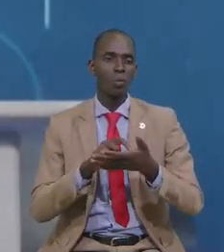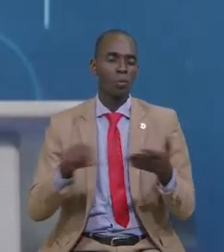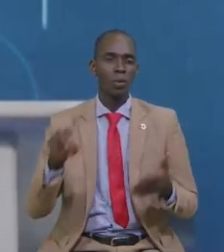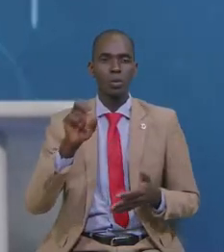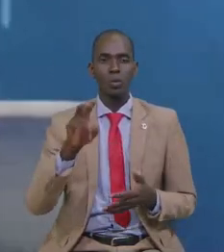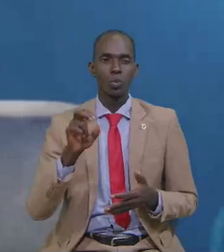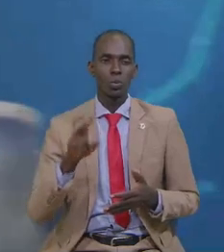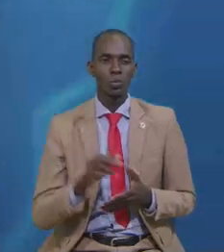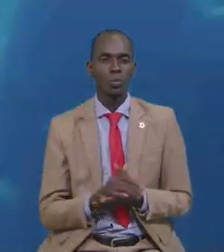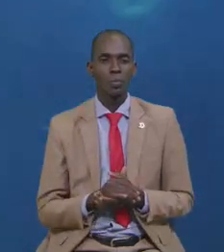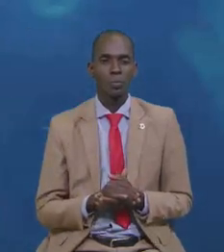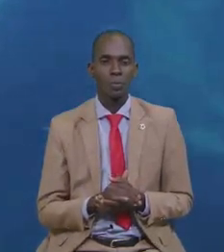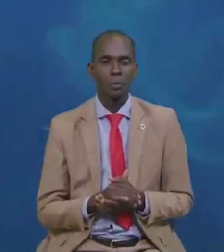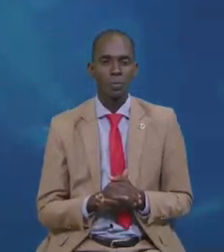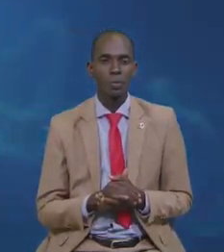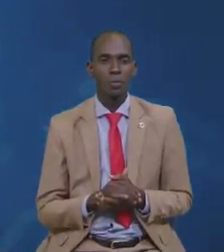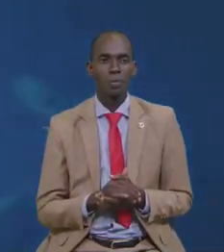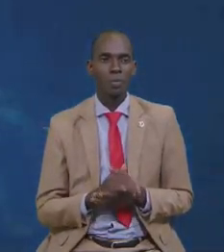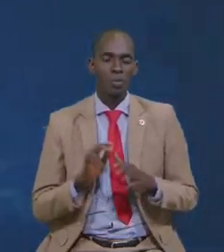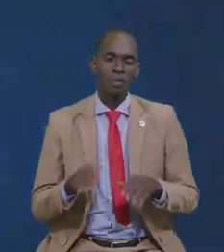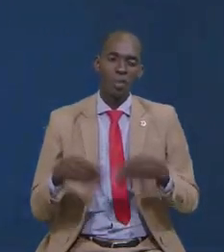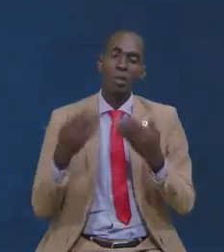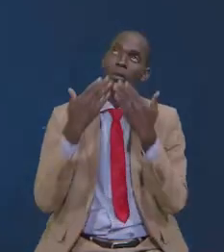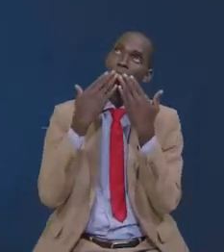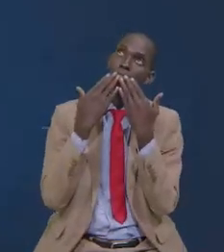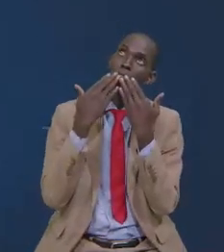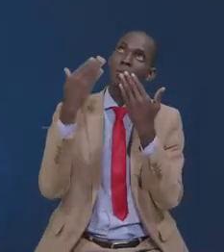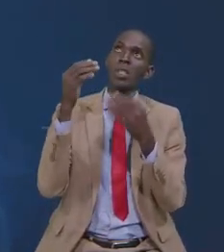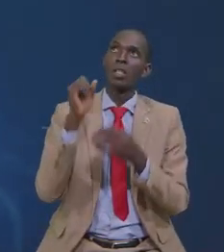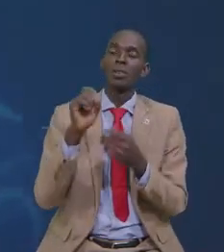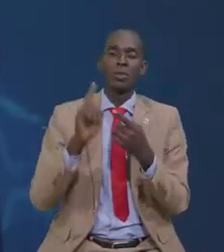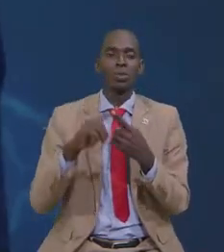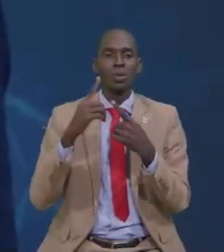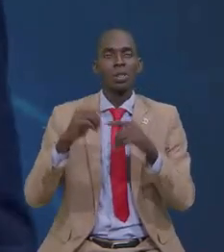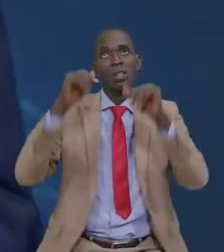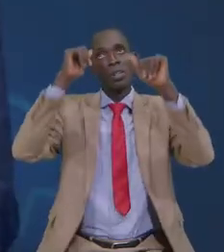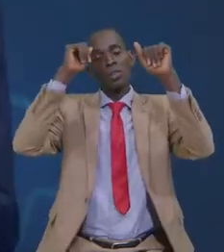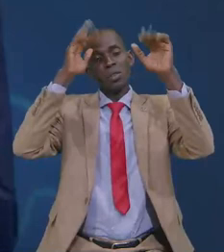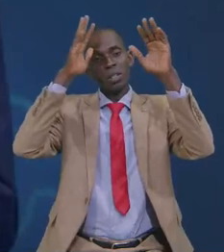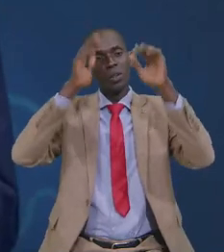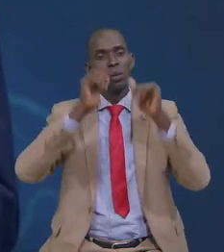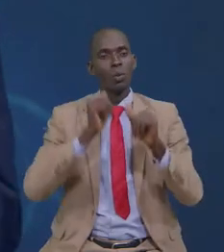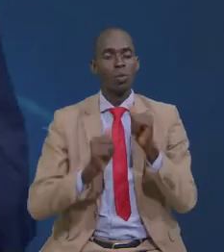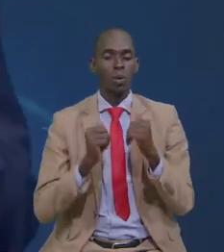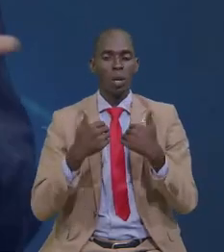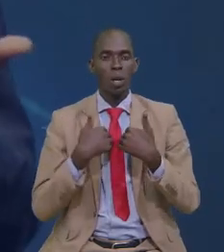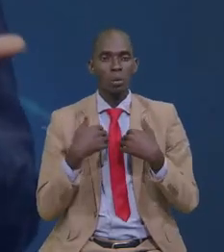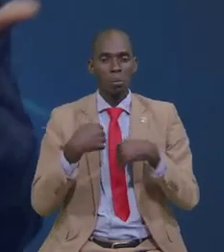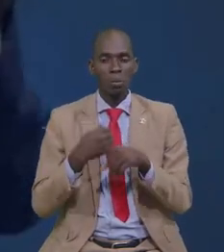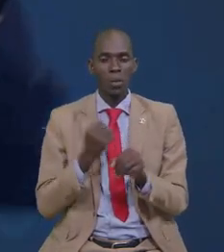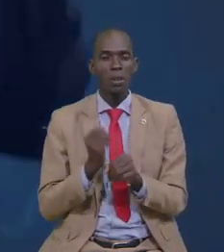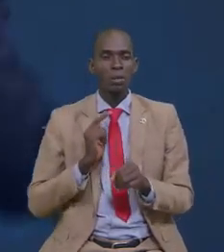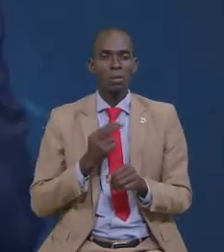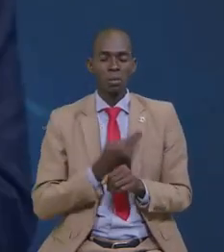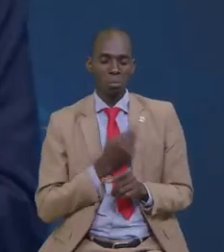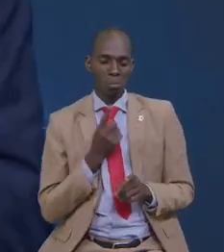1. Nous allons lire le verset 12. Rendez grâce au Père qui vous